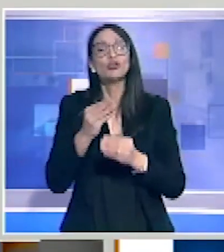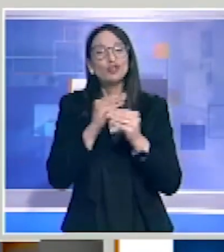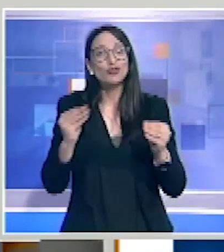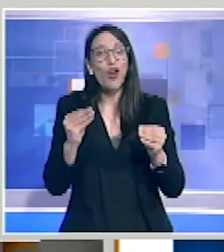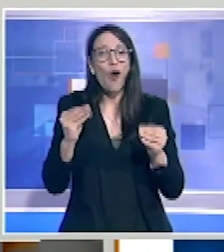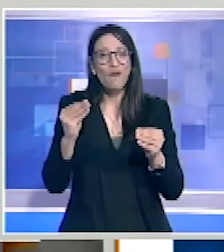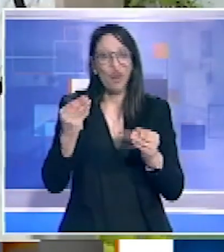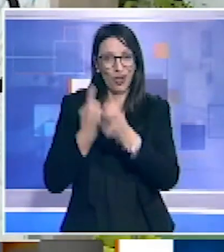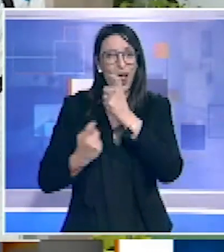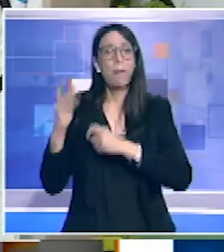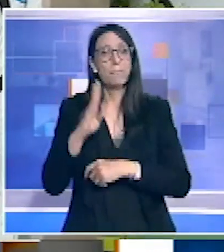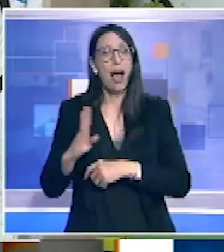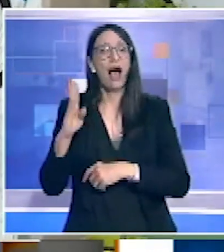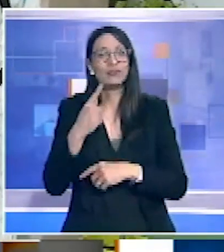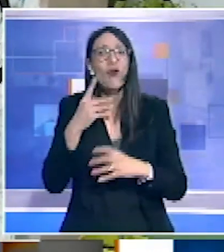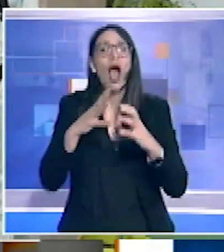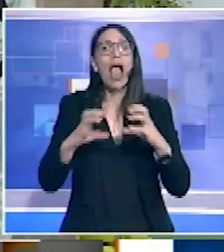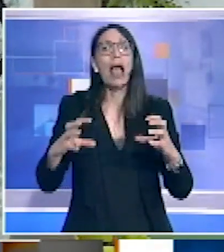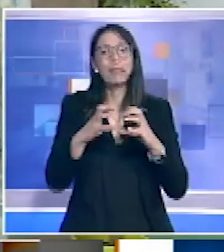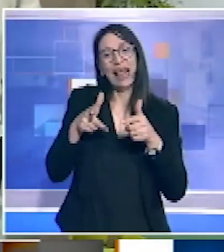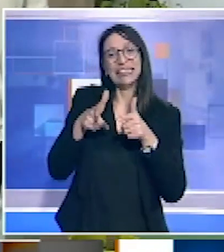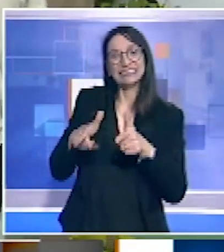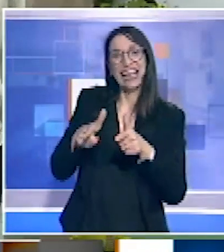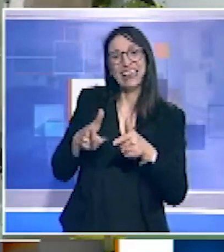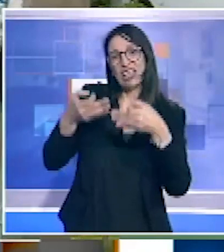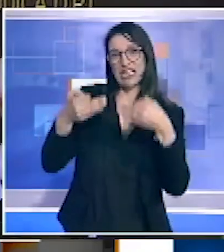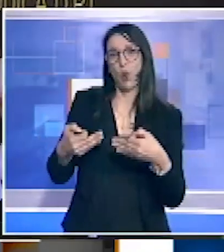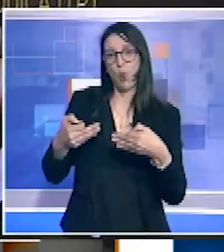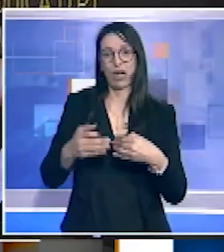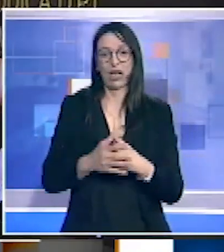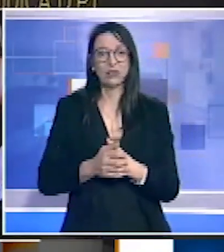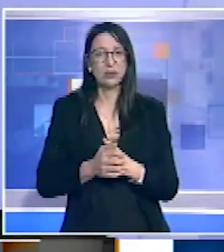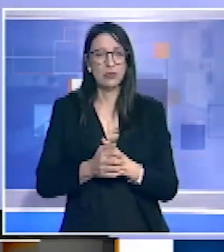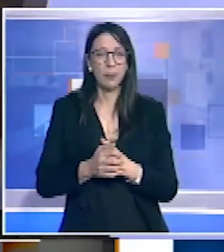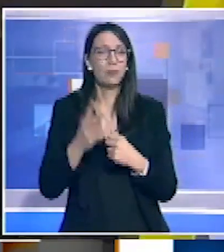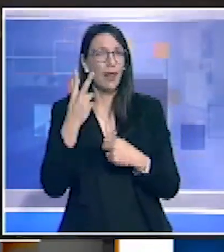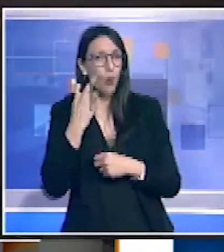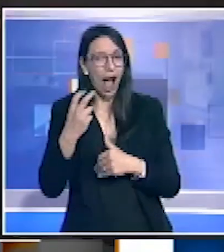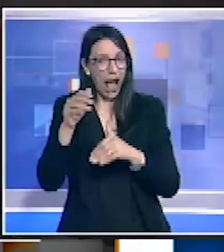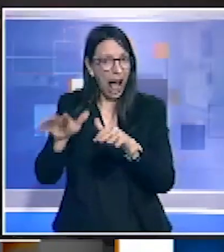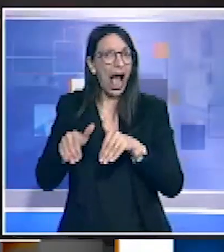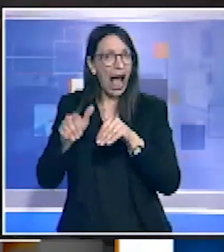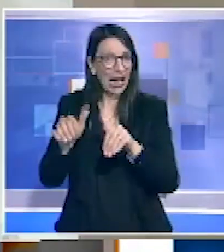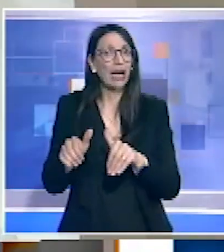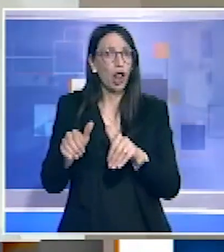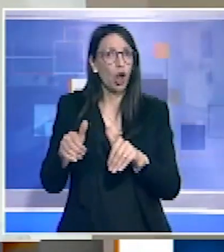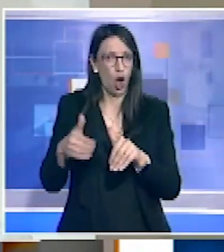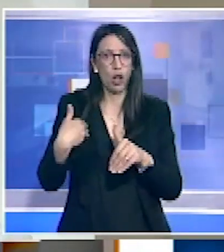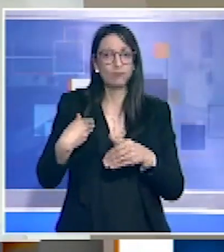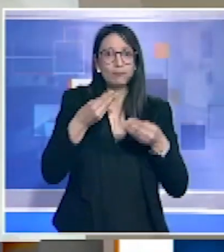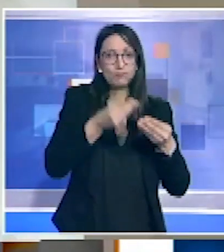Lucani che hanno deciso di fare impresa nel settore della sicurezza in ambito agricolo noi distribuiamo